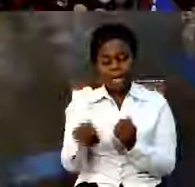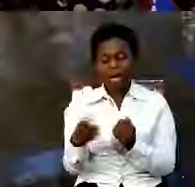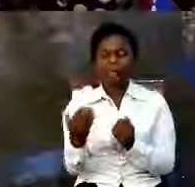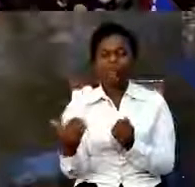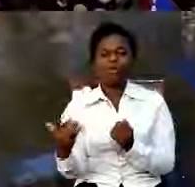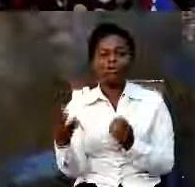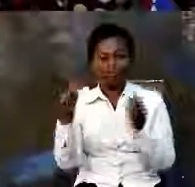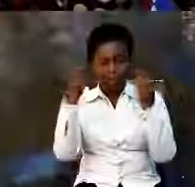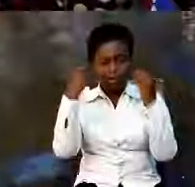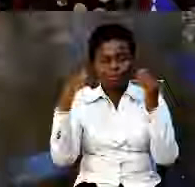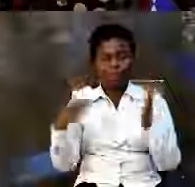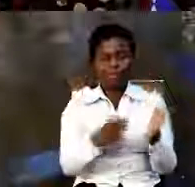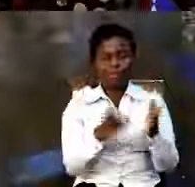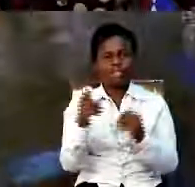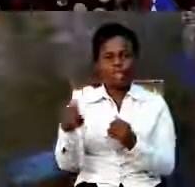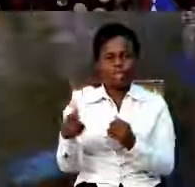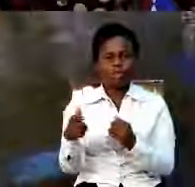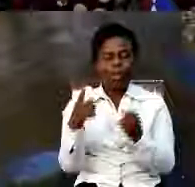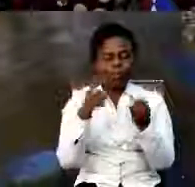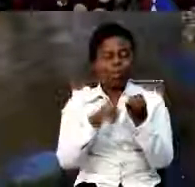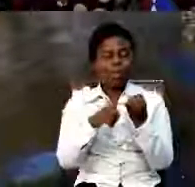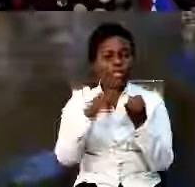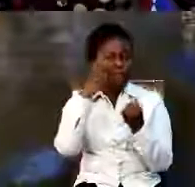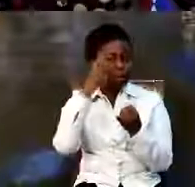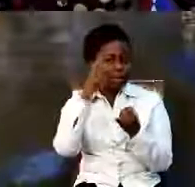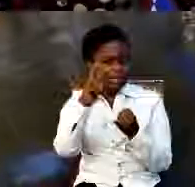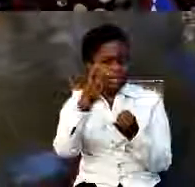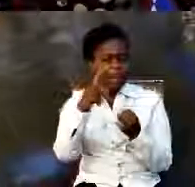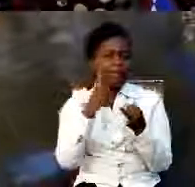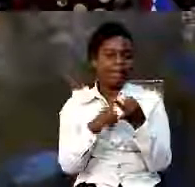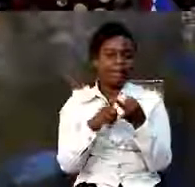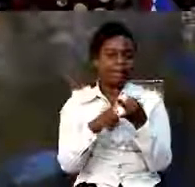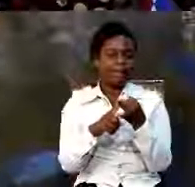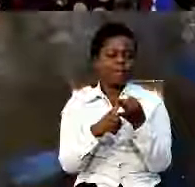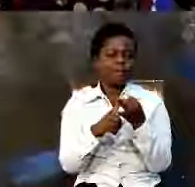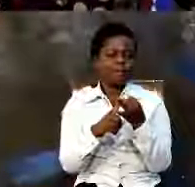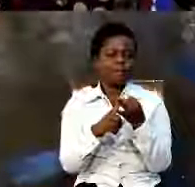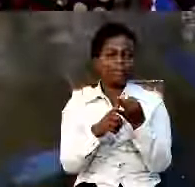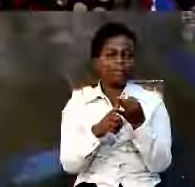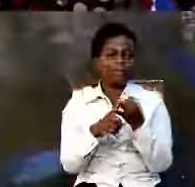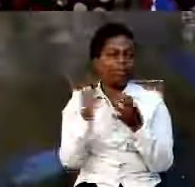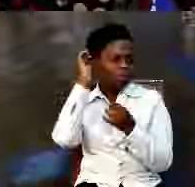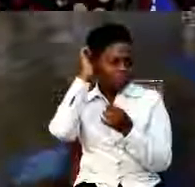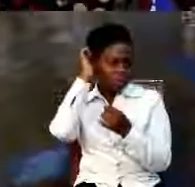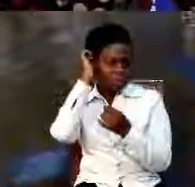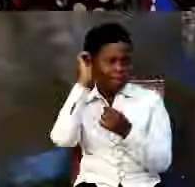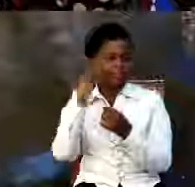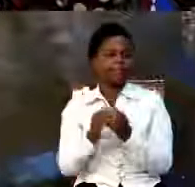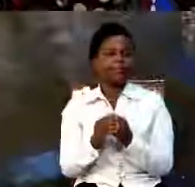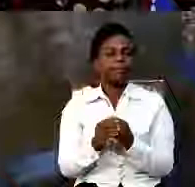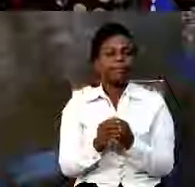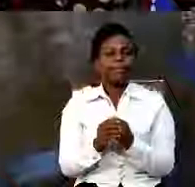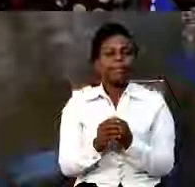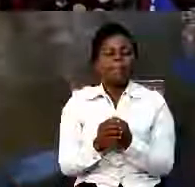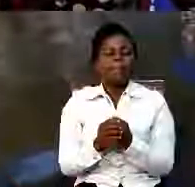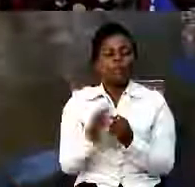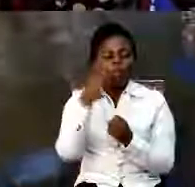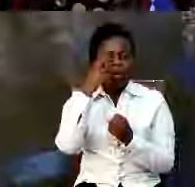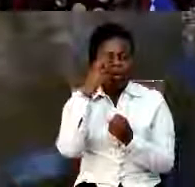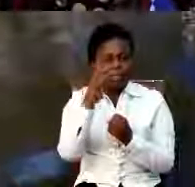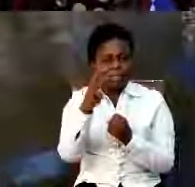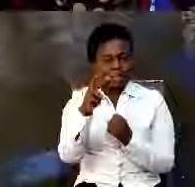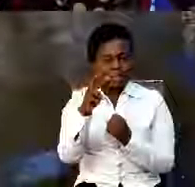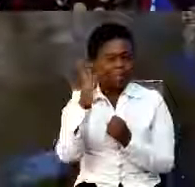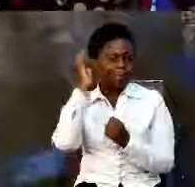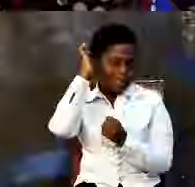wanajifunza kwa njia mbili. Moja, kwa kutazama, na mbili, kwa kufanyaje? Kwa kusikia. Kwa kutazama